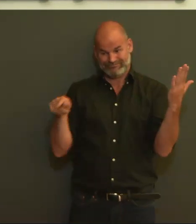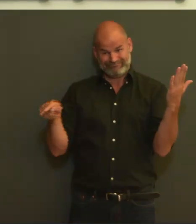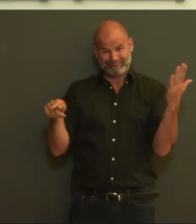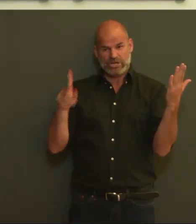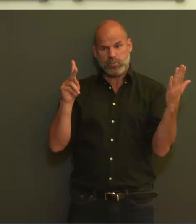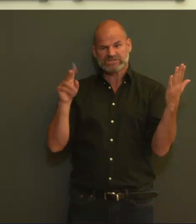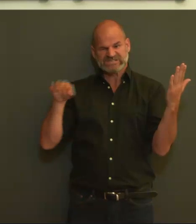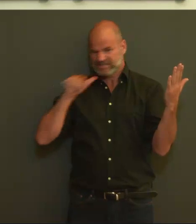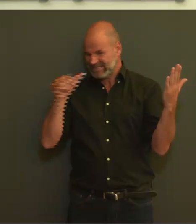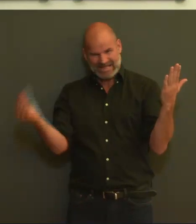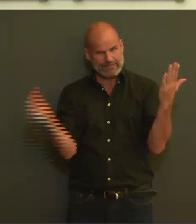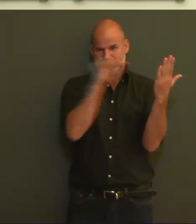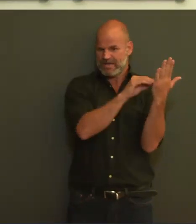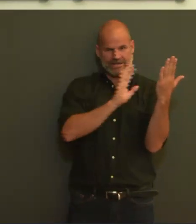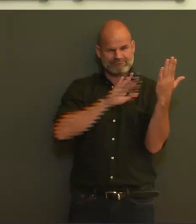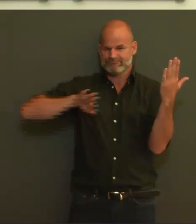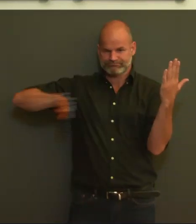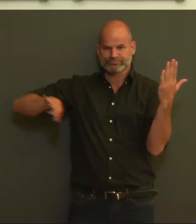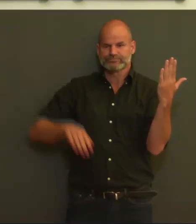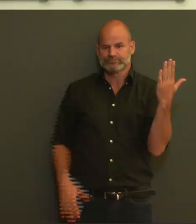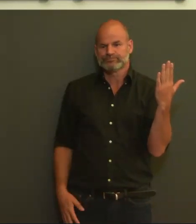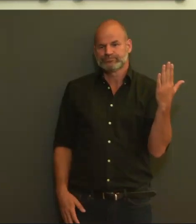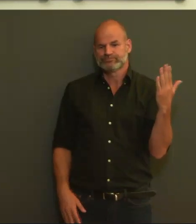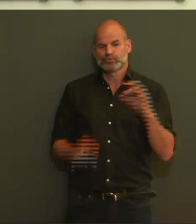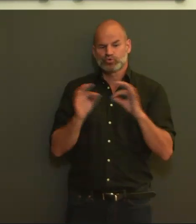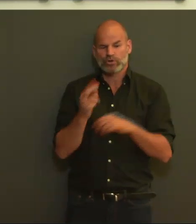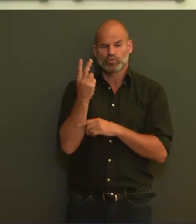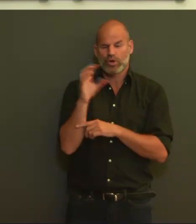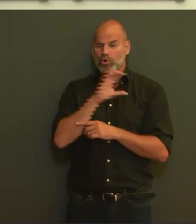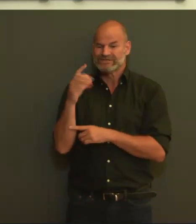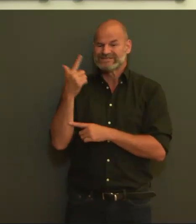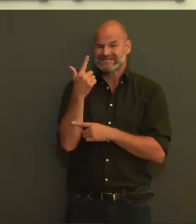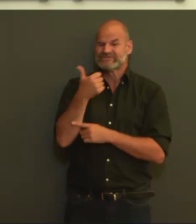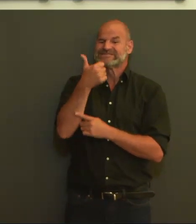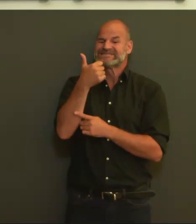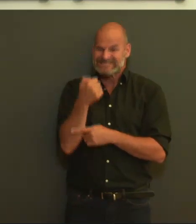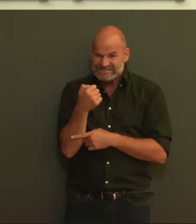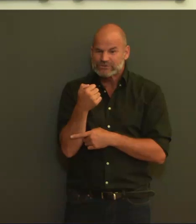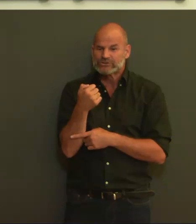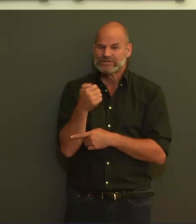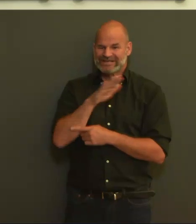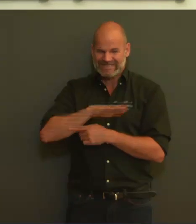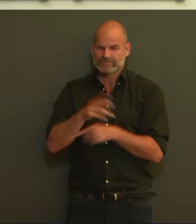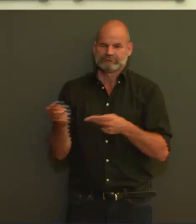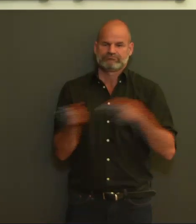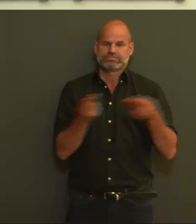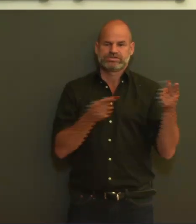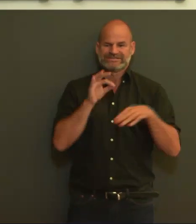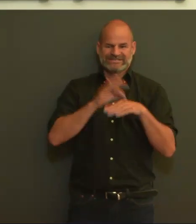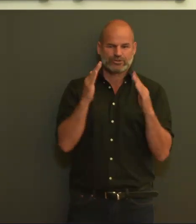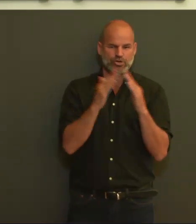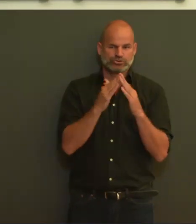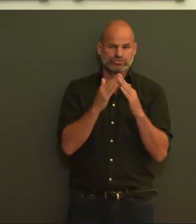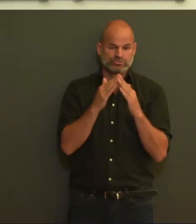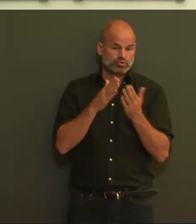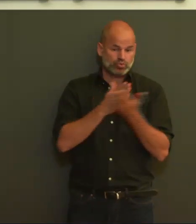er 267 kinderen in het ziekenhuis opgenomen omwille van COVID. Dit vertegenwoordigt